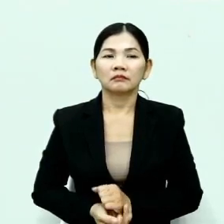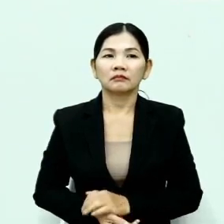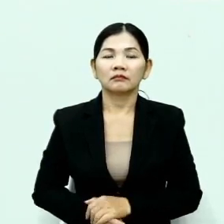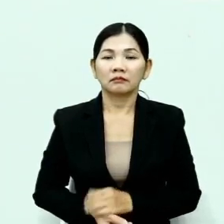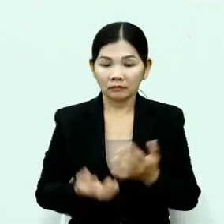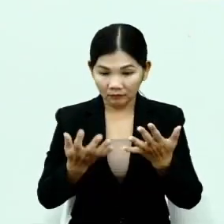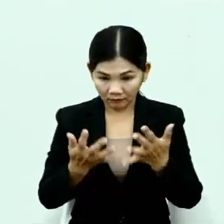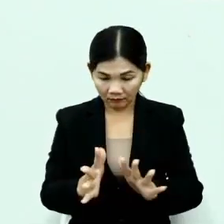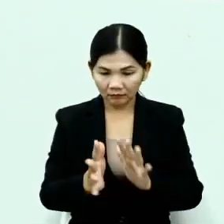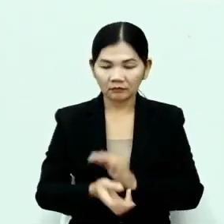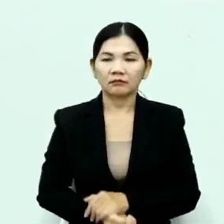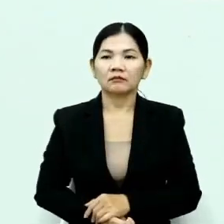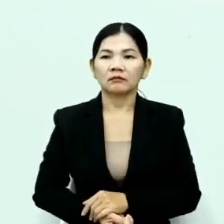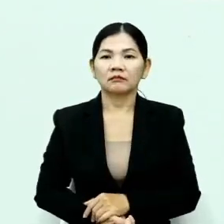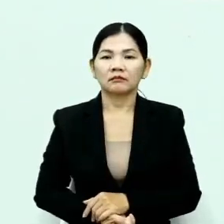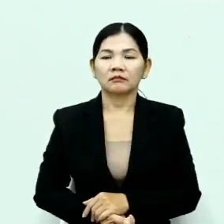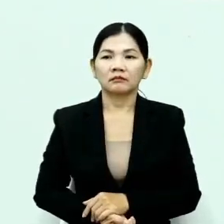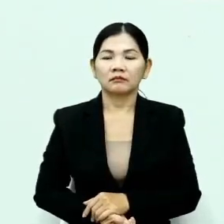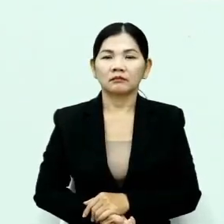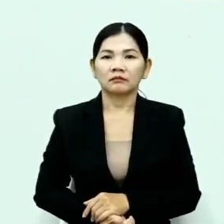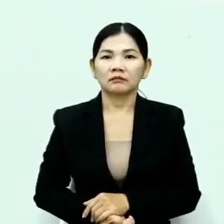រួចរាល់ហើយណាកូន